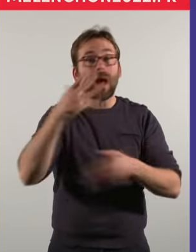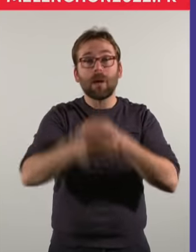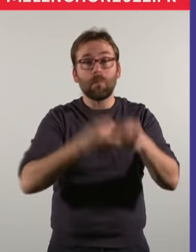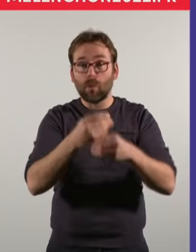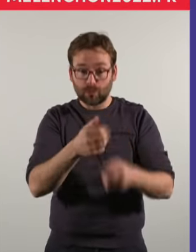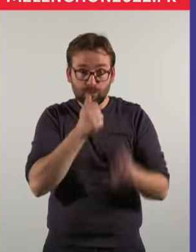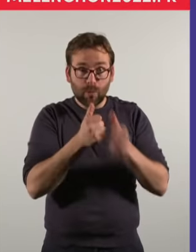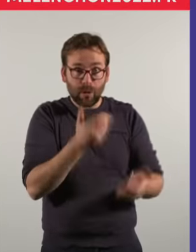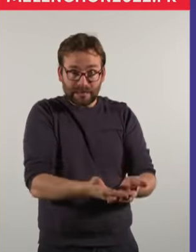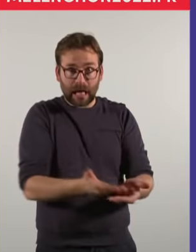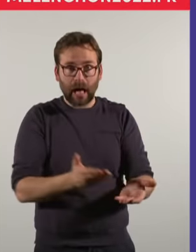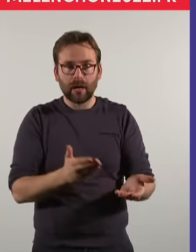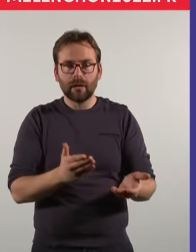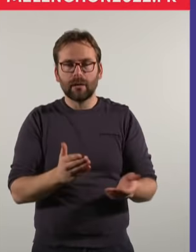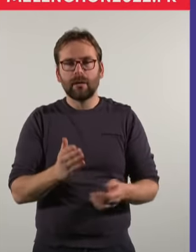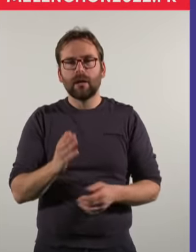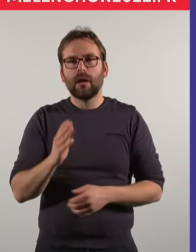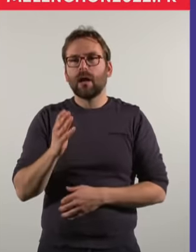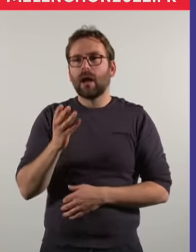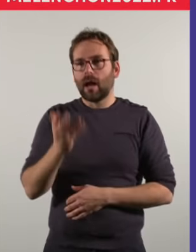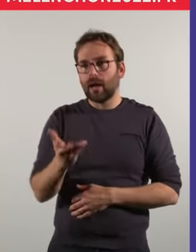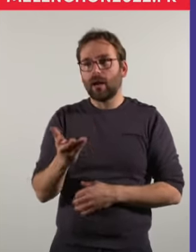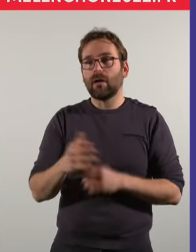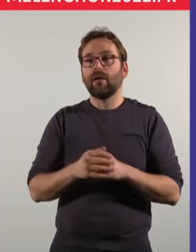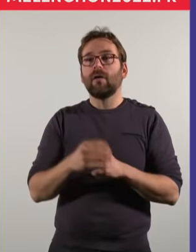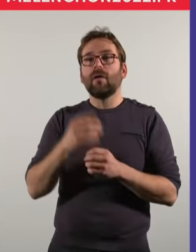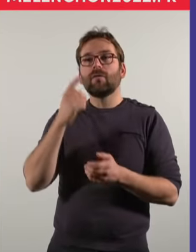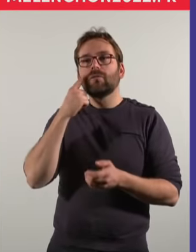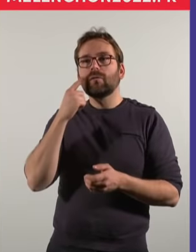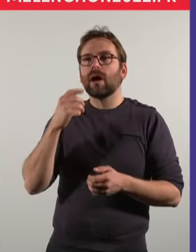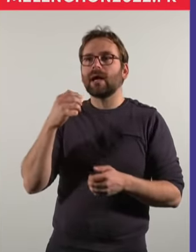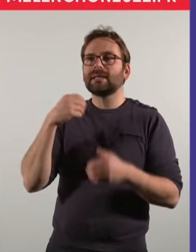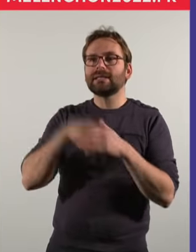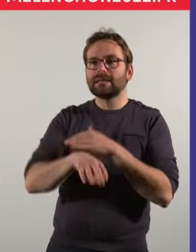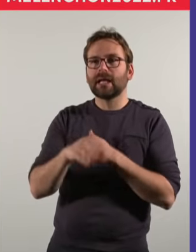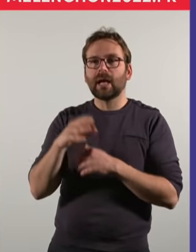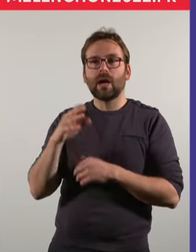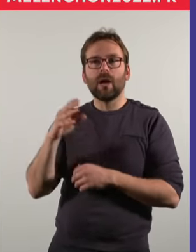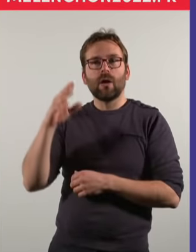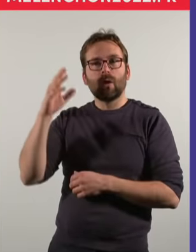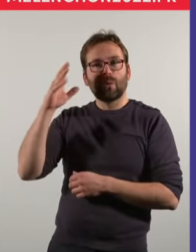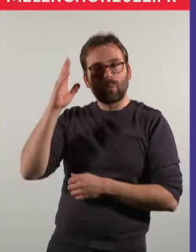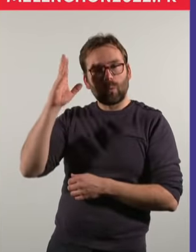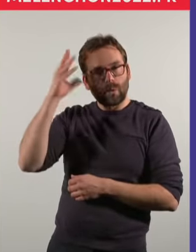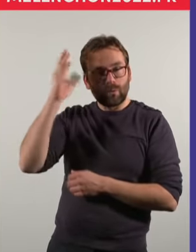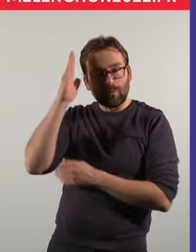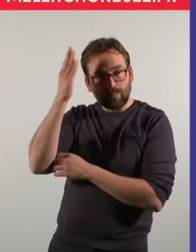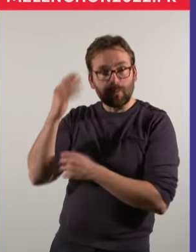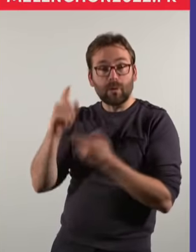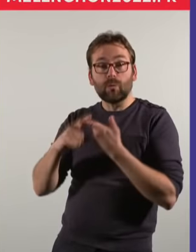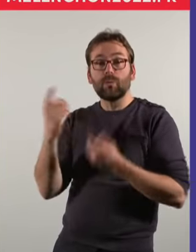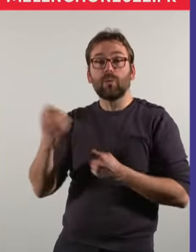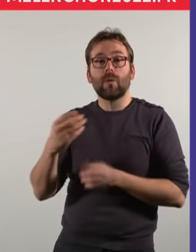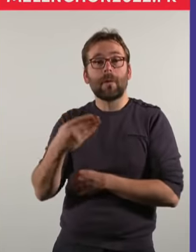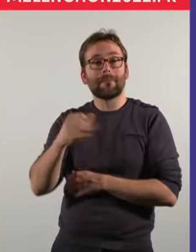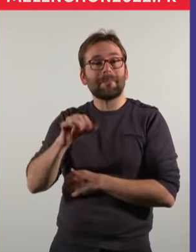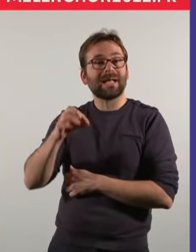voyez les Guadeloupéens et les Martiniquais protester comme ils le font à juste titre,